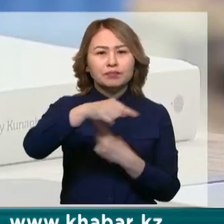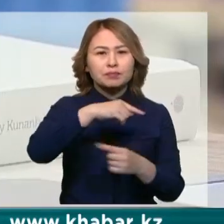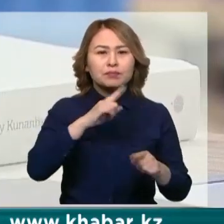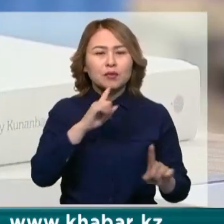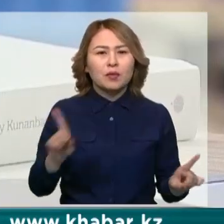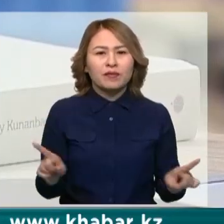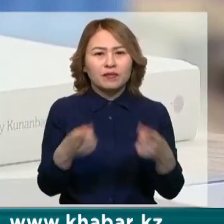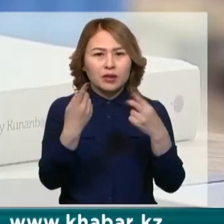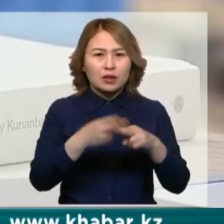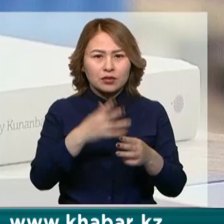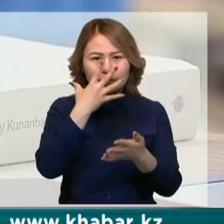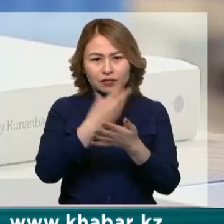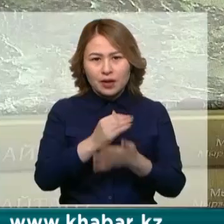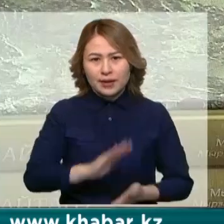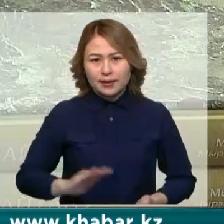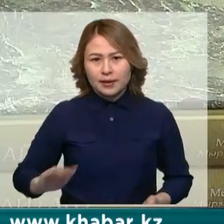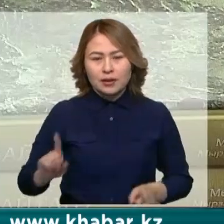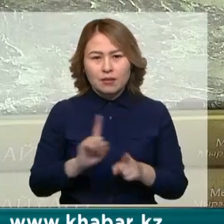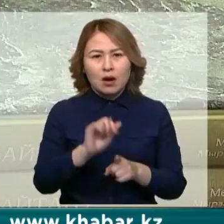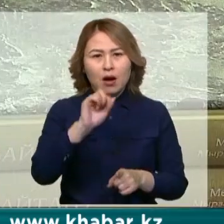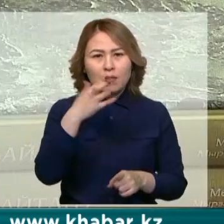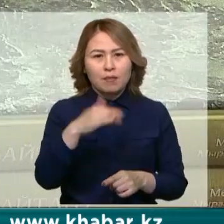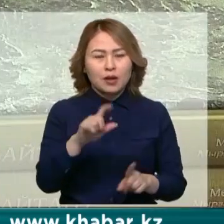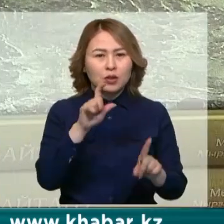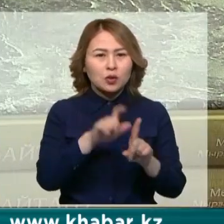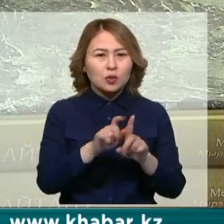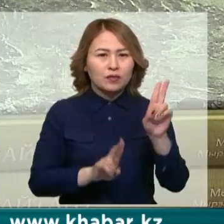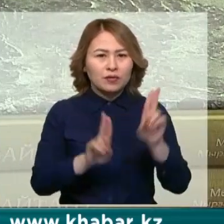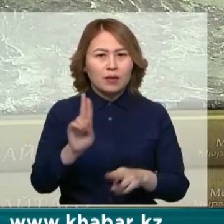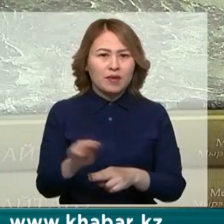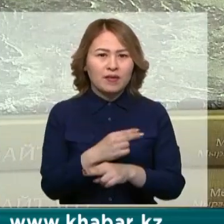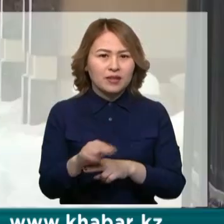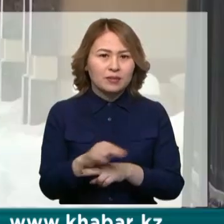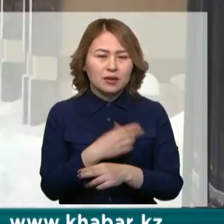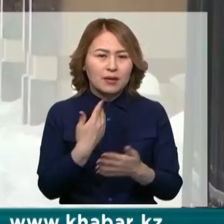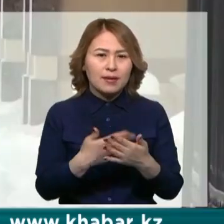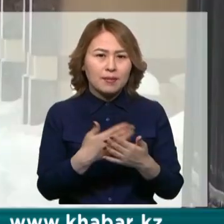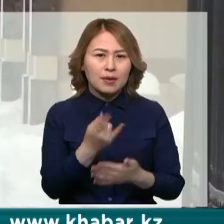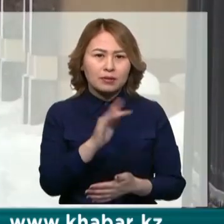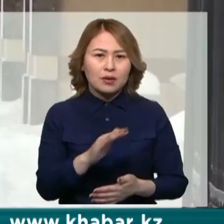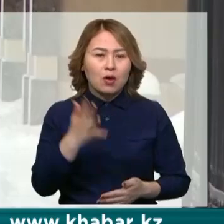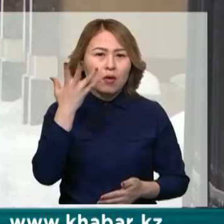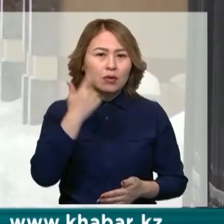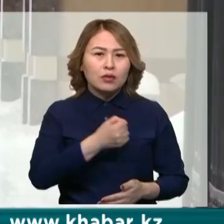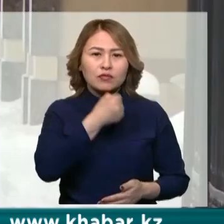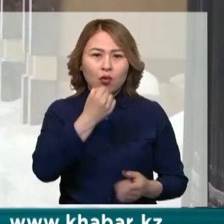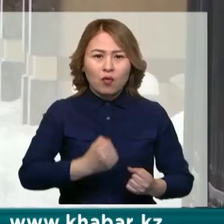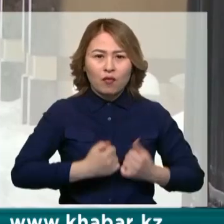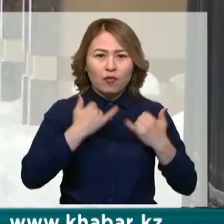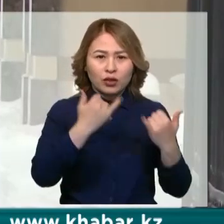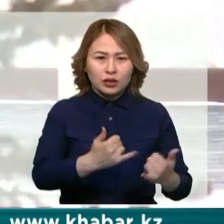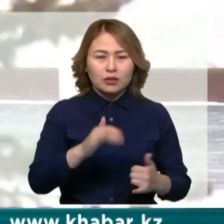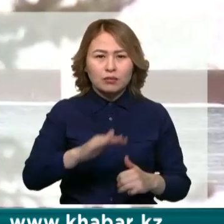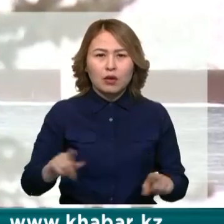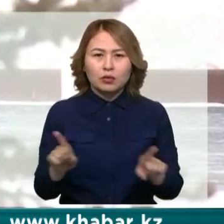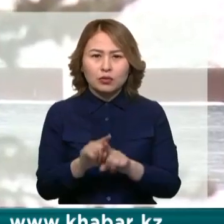дейін өскен ол өз балаларымды абайдың нақыл сөздері принципімен тәрбиелеп отырмын дейді. Мысалы, балаларын үлкенге құрмет, кішіге ізет